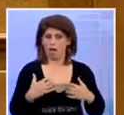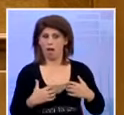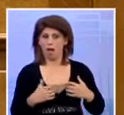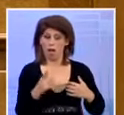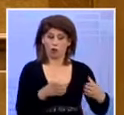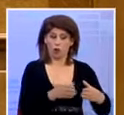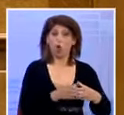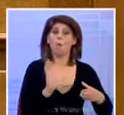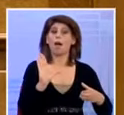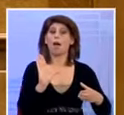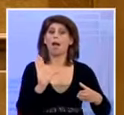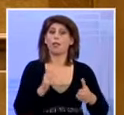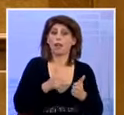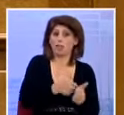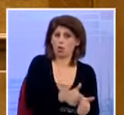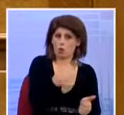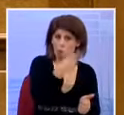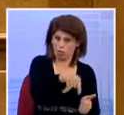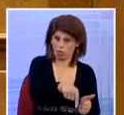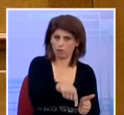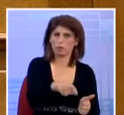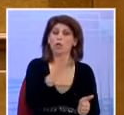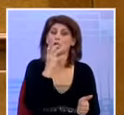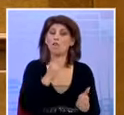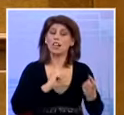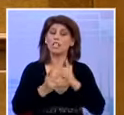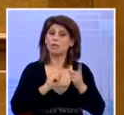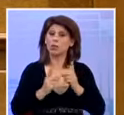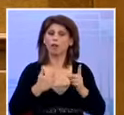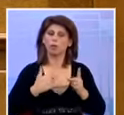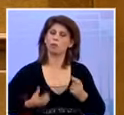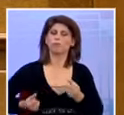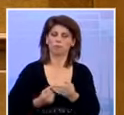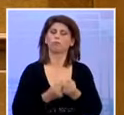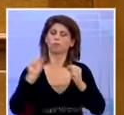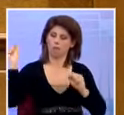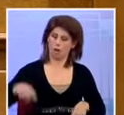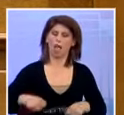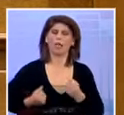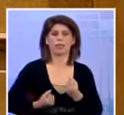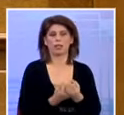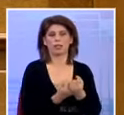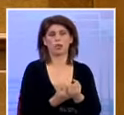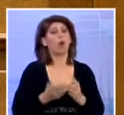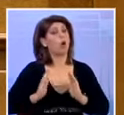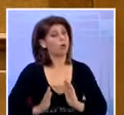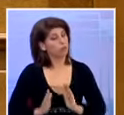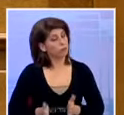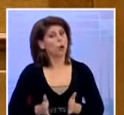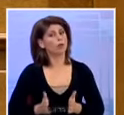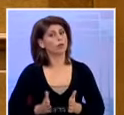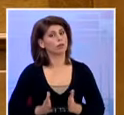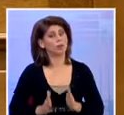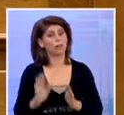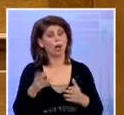παρακολουθήσει, να ξέρετε ότι μια σοβαρή συμφωνία εμείς θα τη στηρίξουμε. Και μπορεί να περάσει ακόμα και αν από το κόμμα